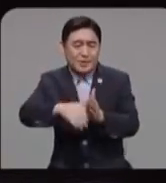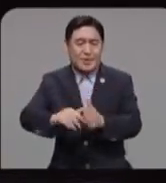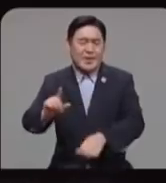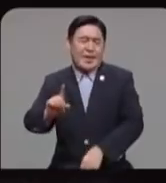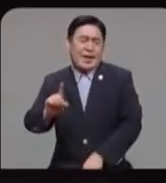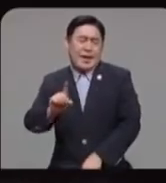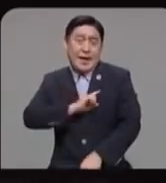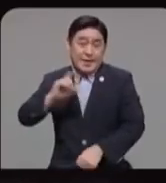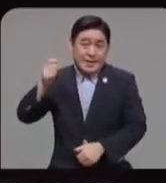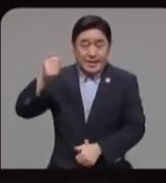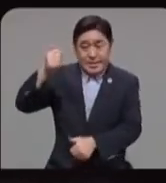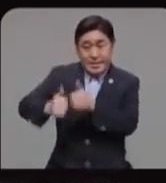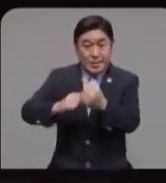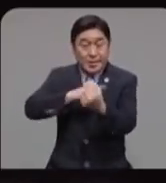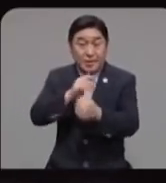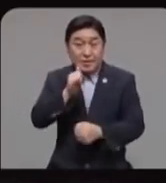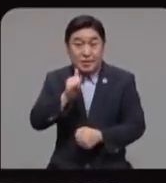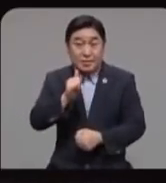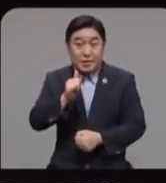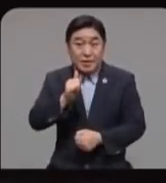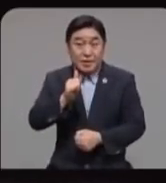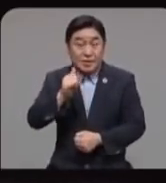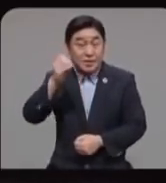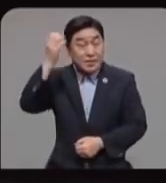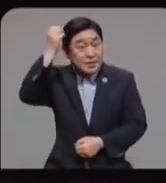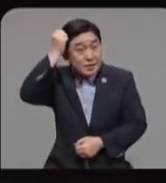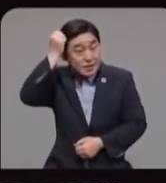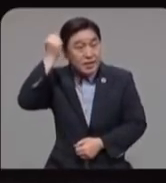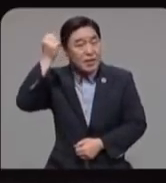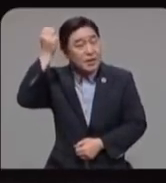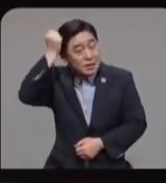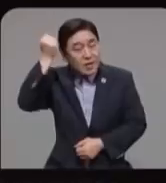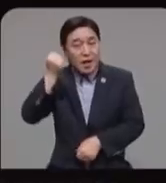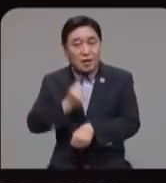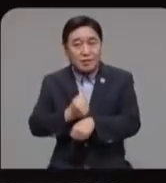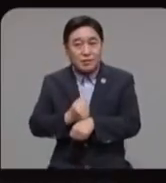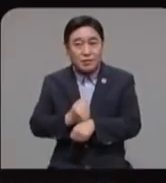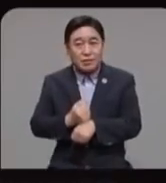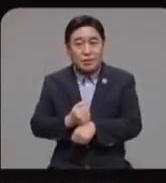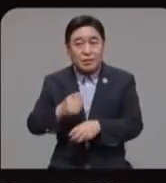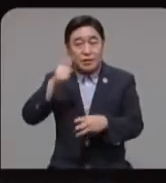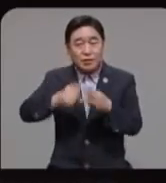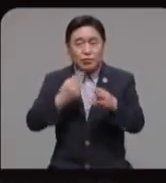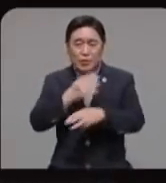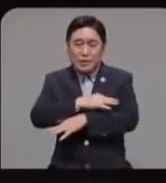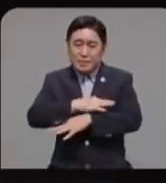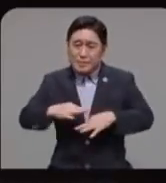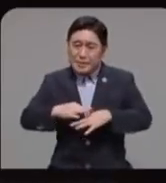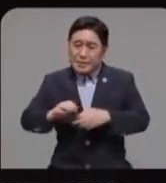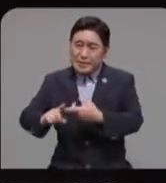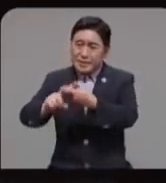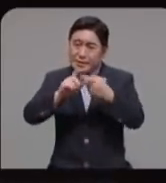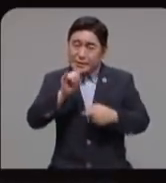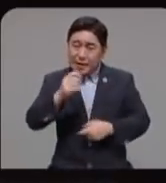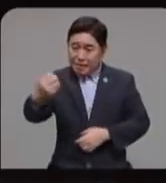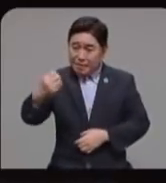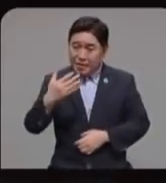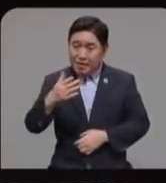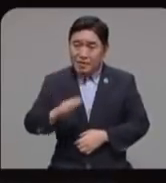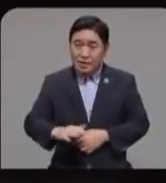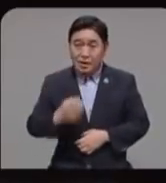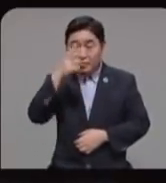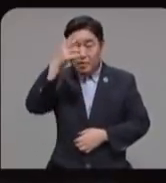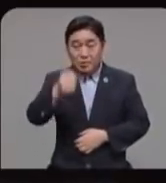가장 경쟁이 있겠는지 그것만 한 마음속으로 상상해 주시고요. 우리 윤 의원님 부패 카르텔을 자꾸 주장하시는데